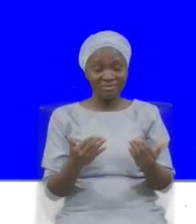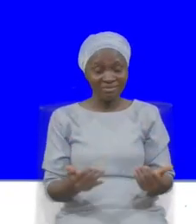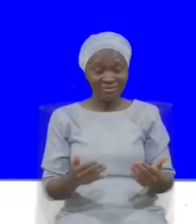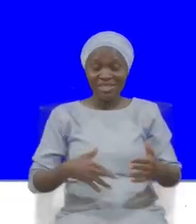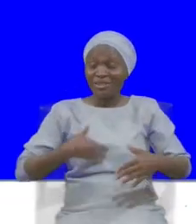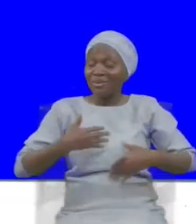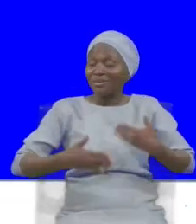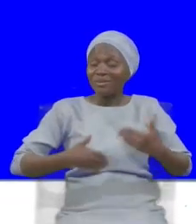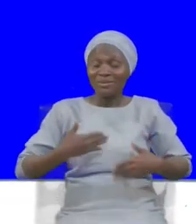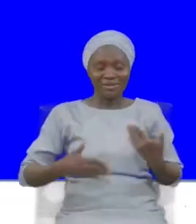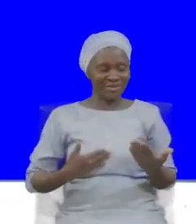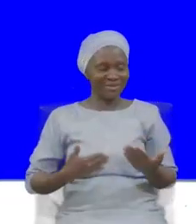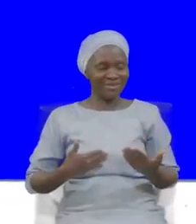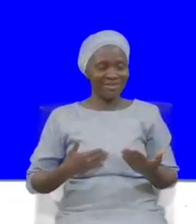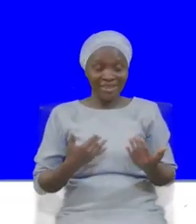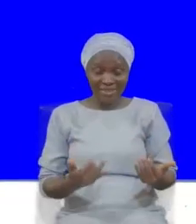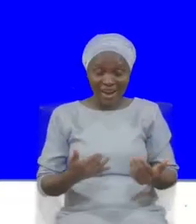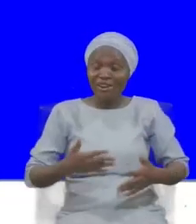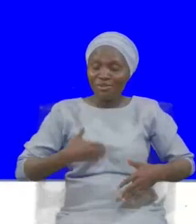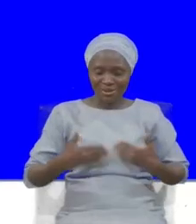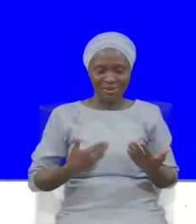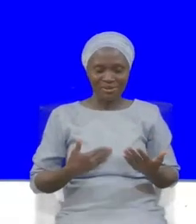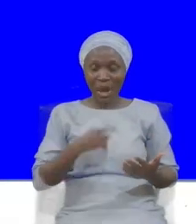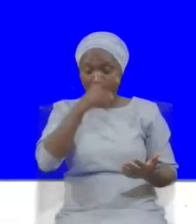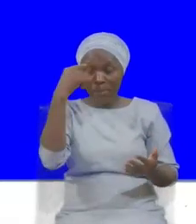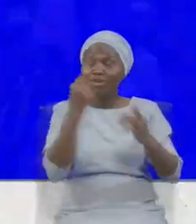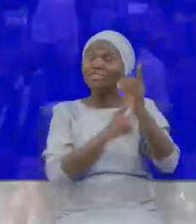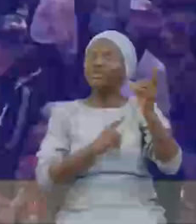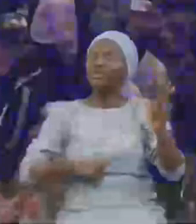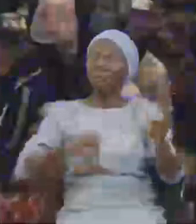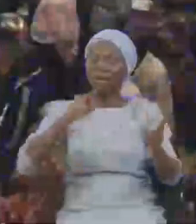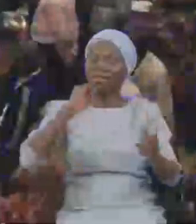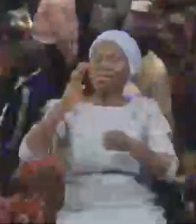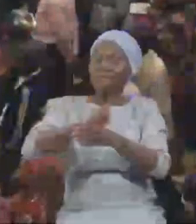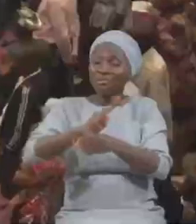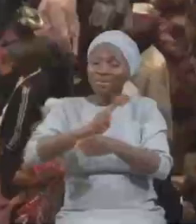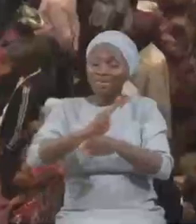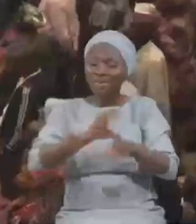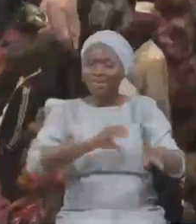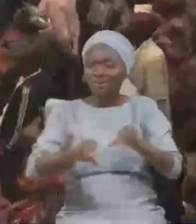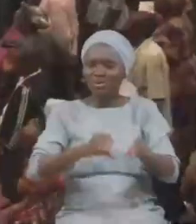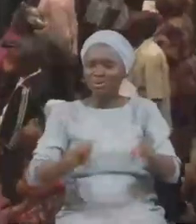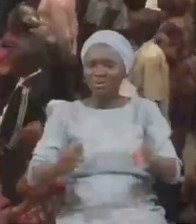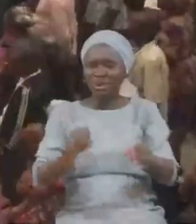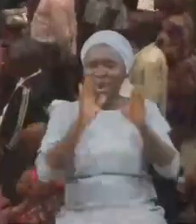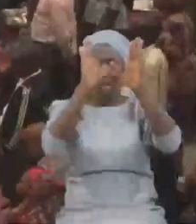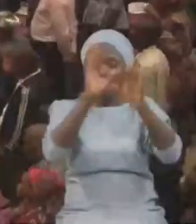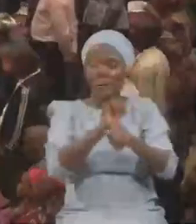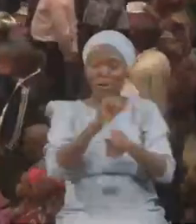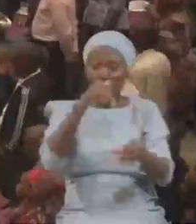Réjouissez-vous parce que le Seigneur fait de grands miracles dans votre vie ce